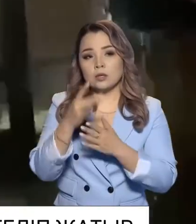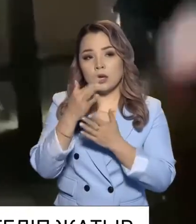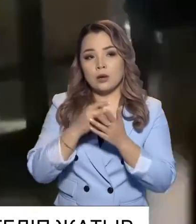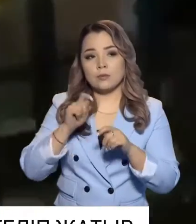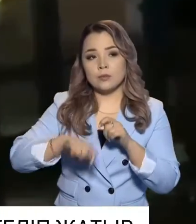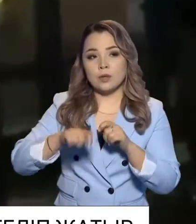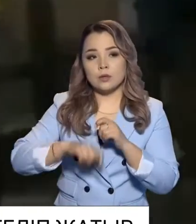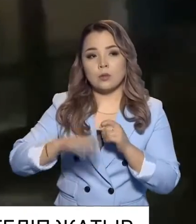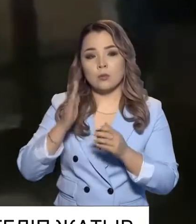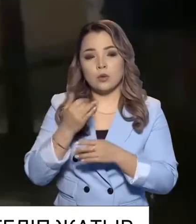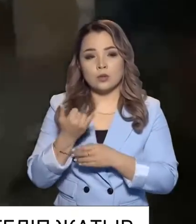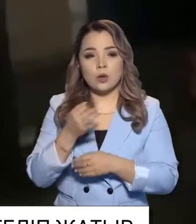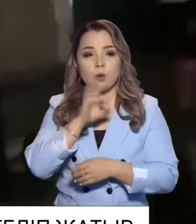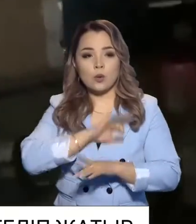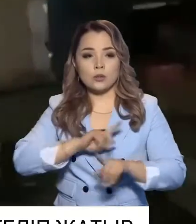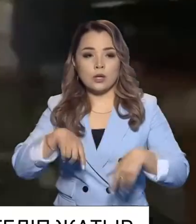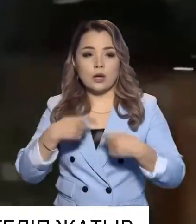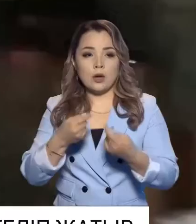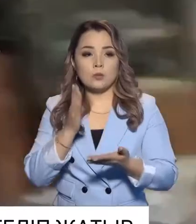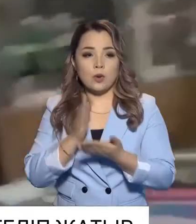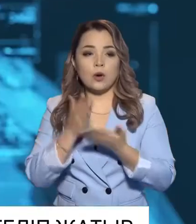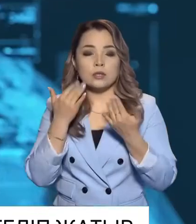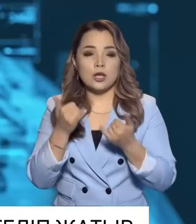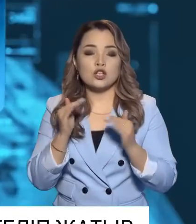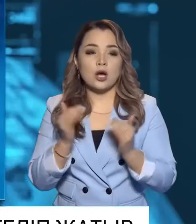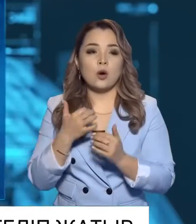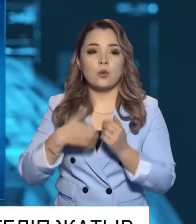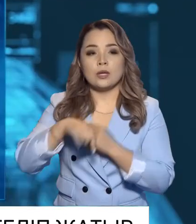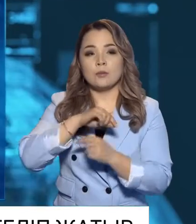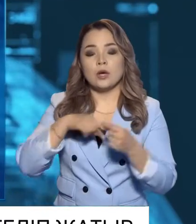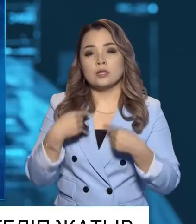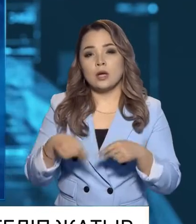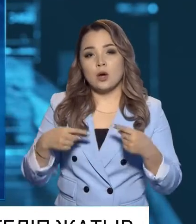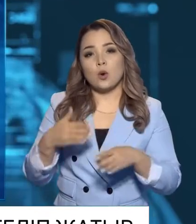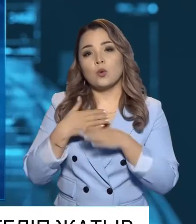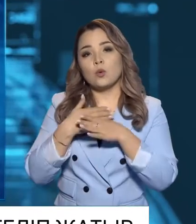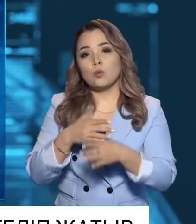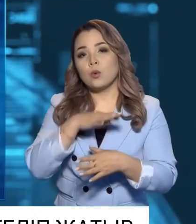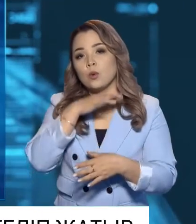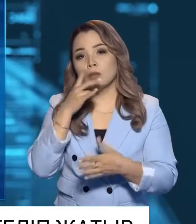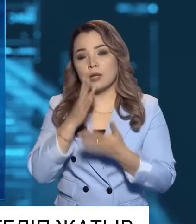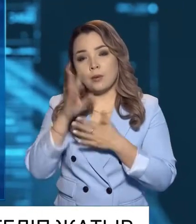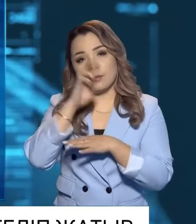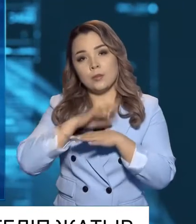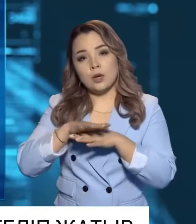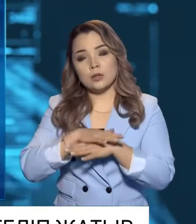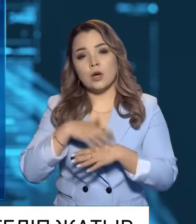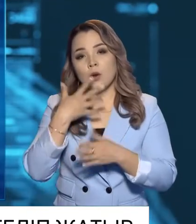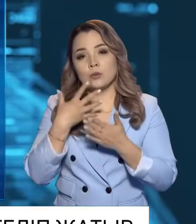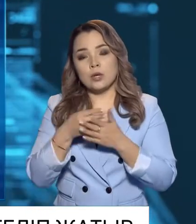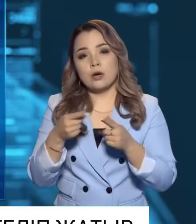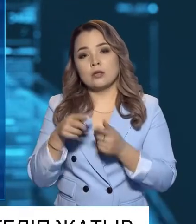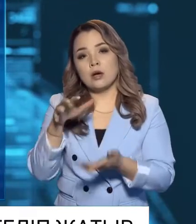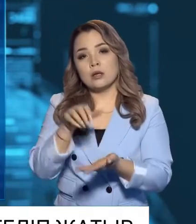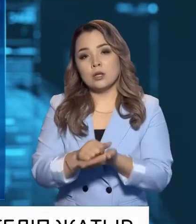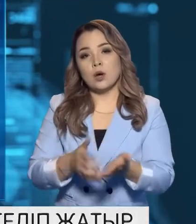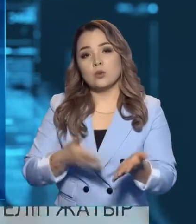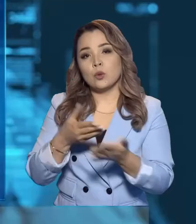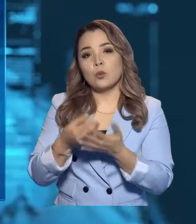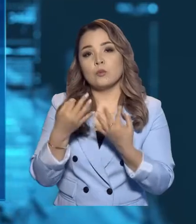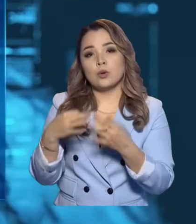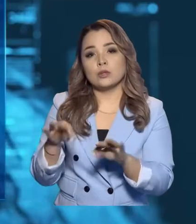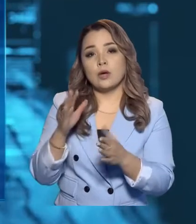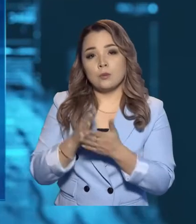толық көлемде қолдауға ие болады. Шағын және орта бизнеске бұдан өзге де көмек көп. Мәселен, мемлекеттік мүлікті жалға алу төлемі